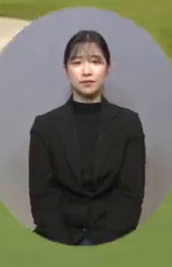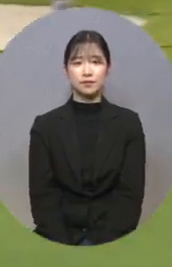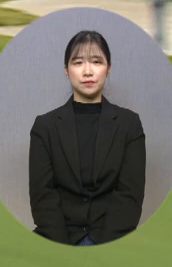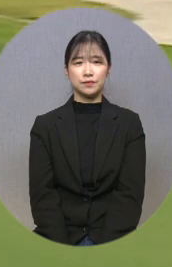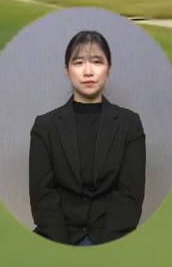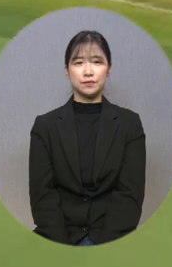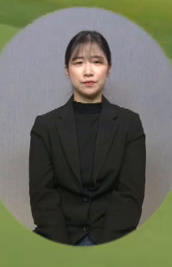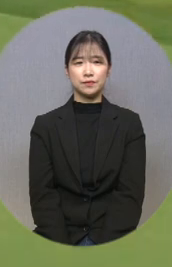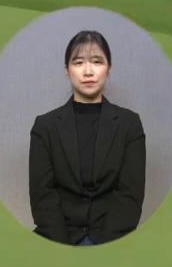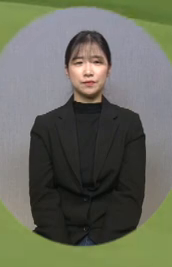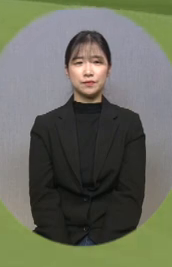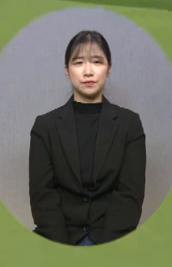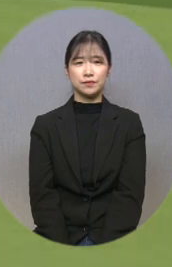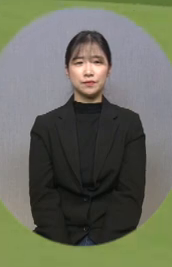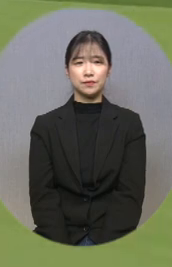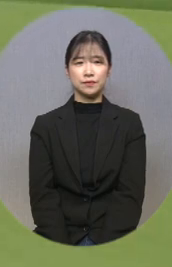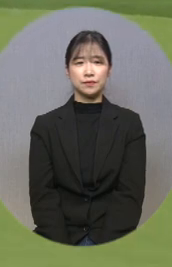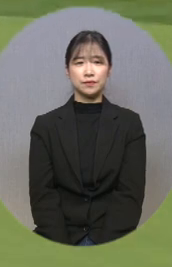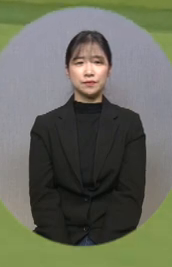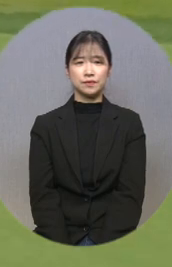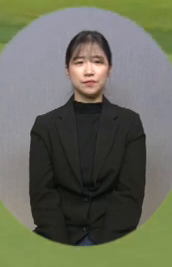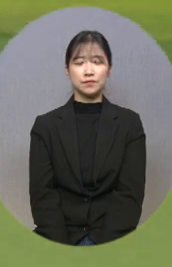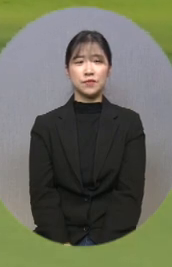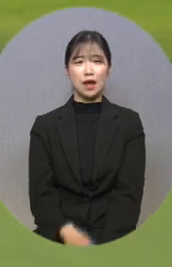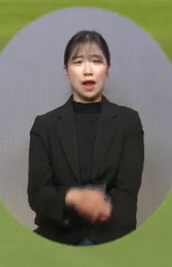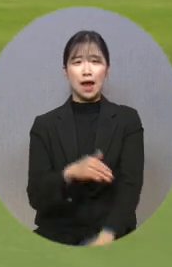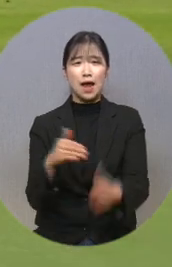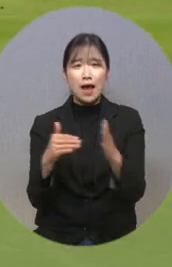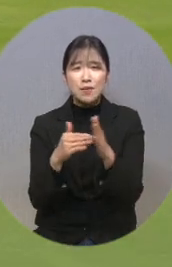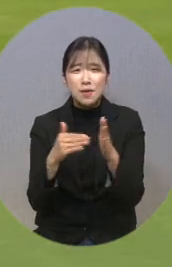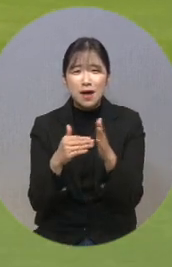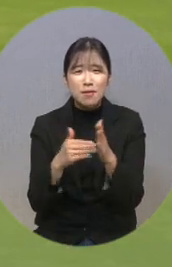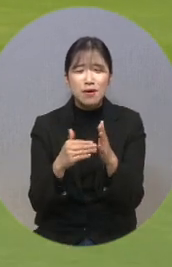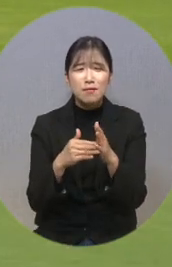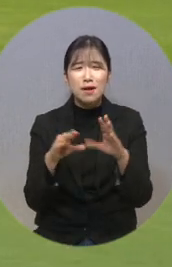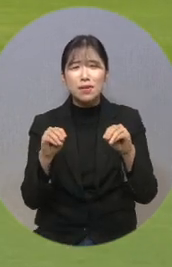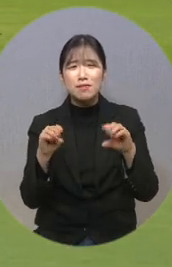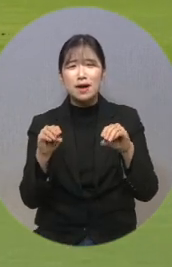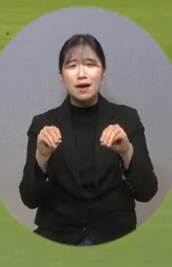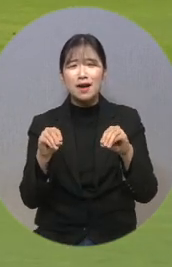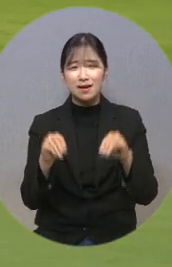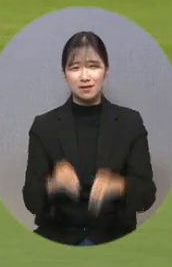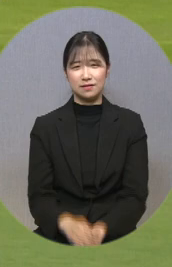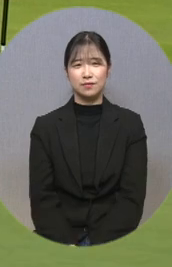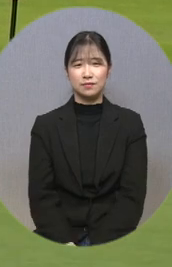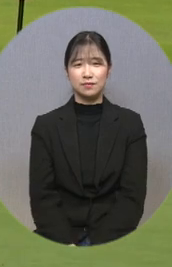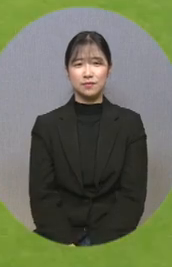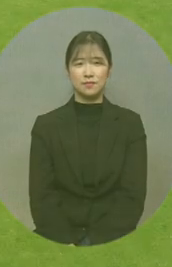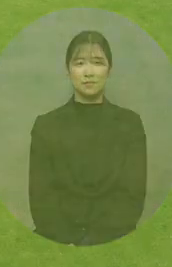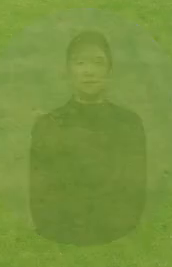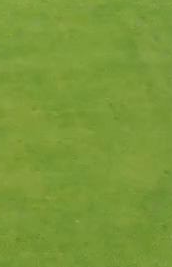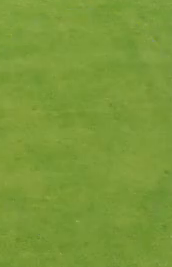와, 샷. 아, 멈춰놔요! 우와!